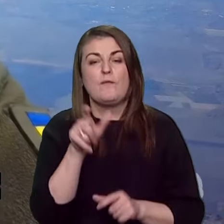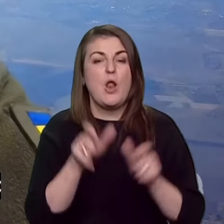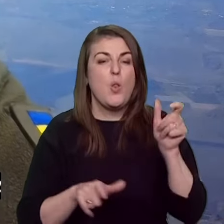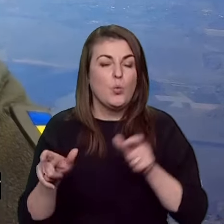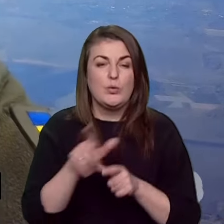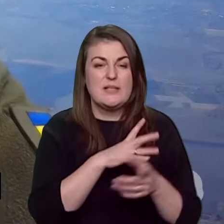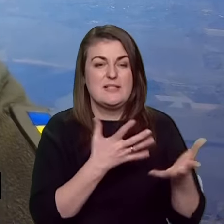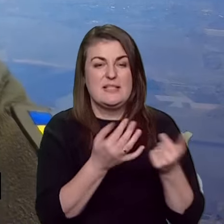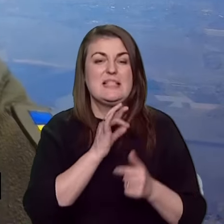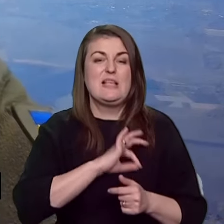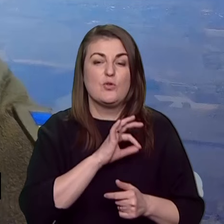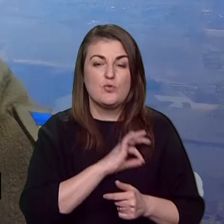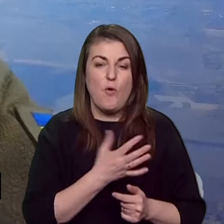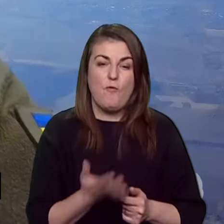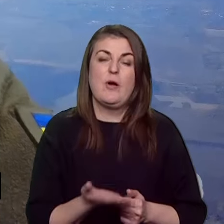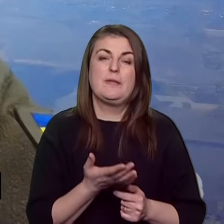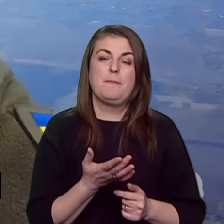їх застосовувати